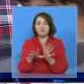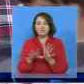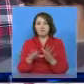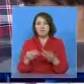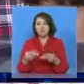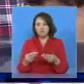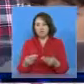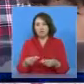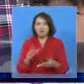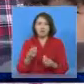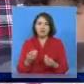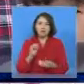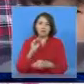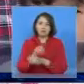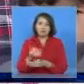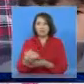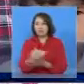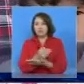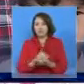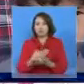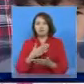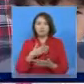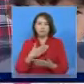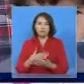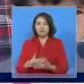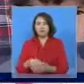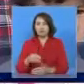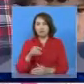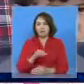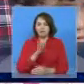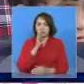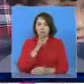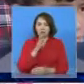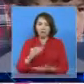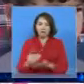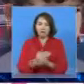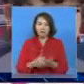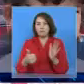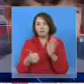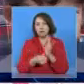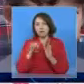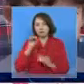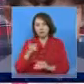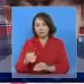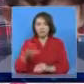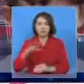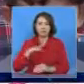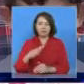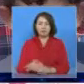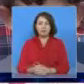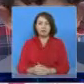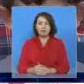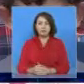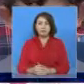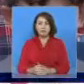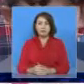оны береміз. Жинағаным, менің жинағаным айлығым дейді, оған береміз. Сол кезде біз 6000-ға кетіп қаламыз. Сонда біздің мұң